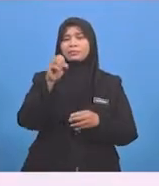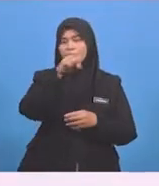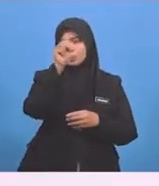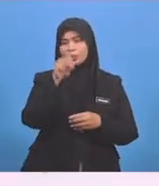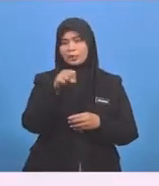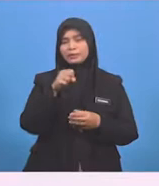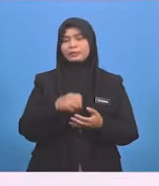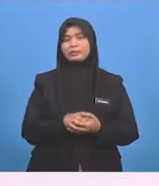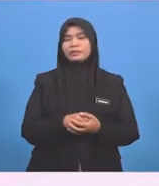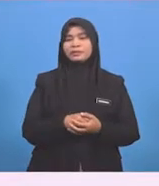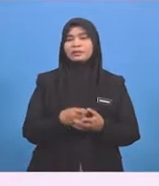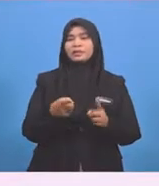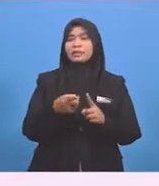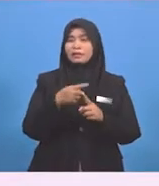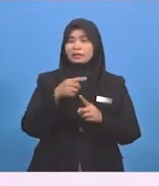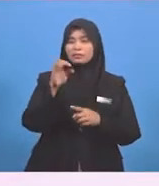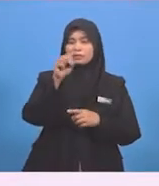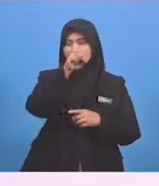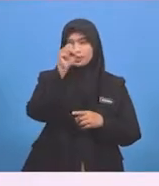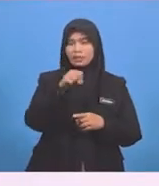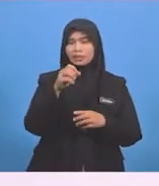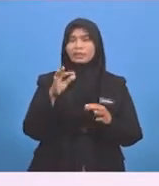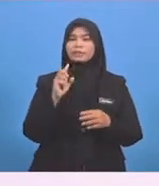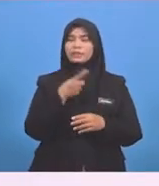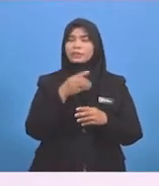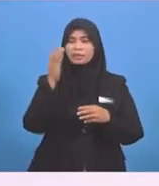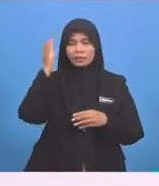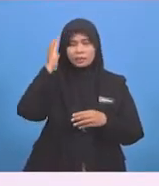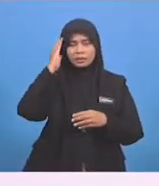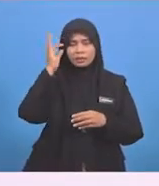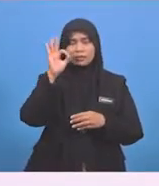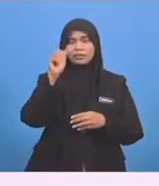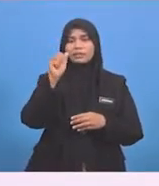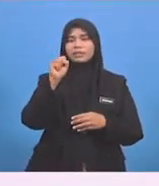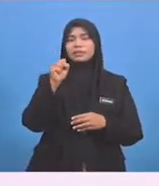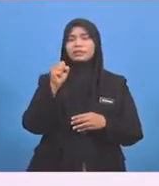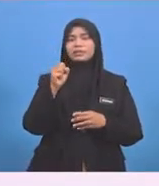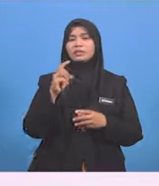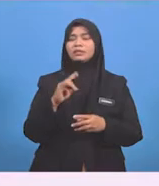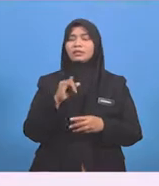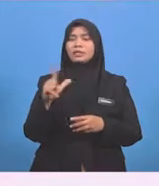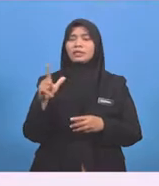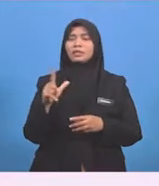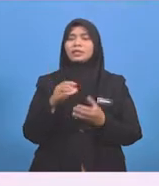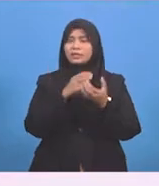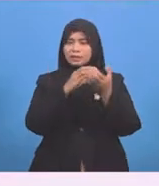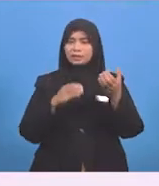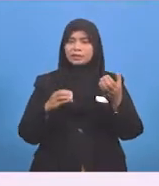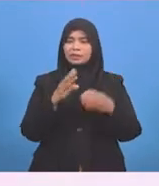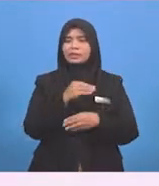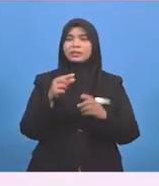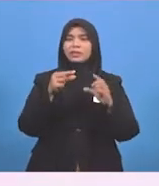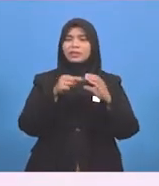soalan. Daripada soalan, kita tahu fasa yang terlibat adalah cecair dan